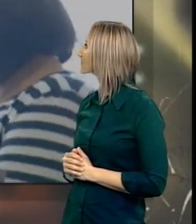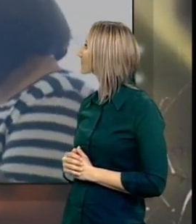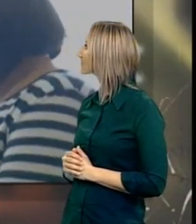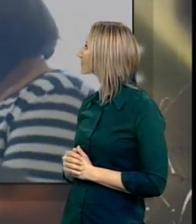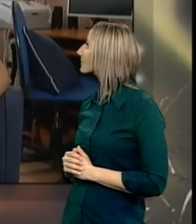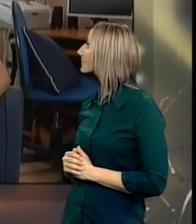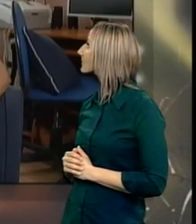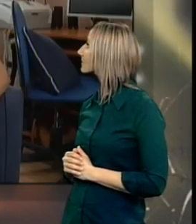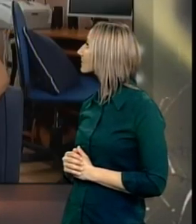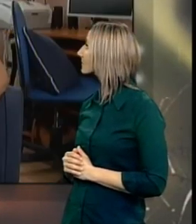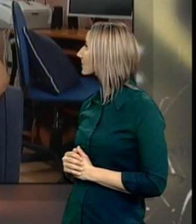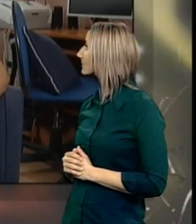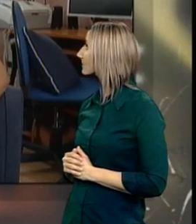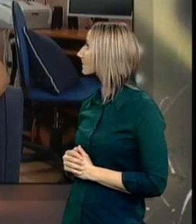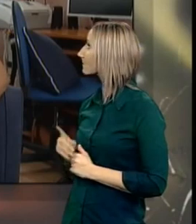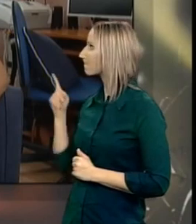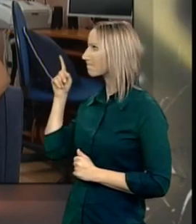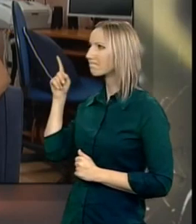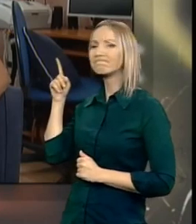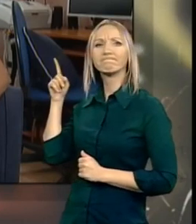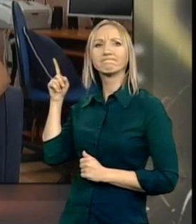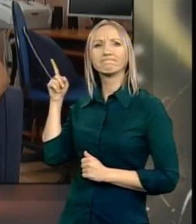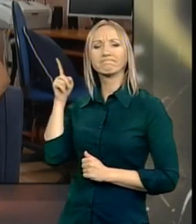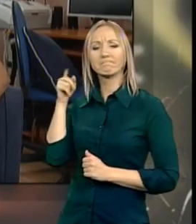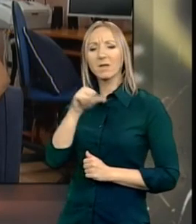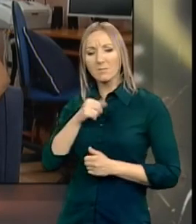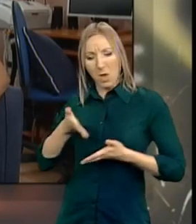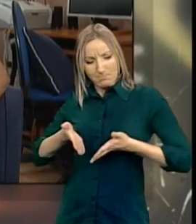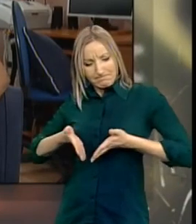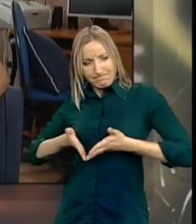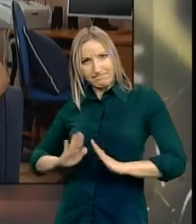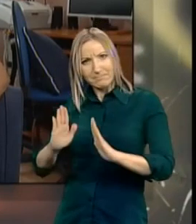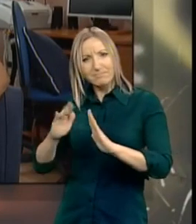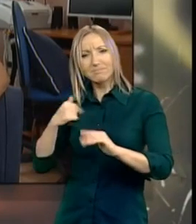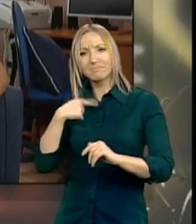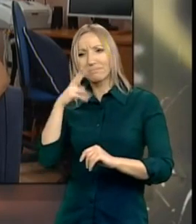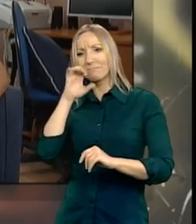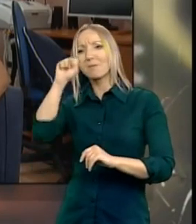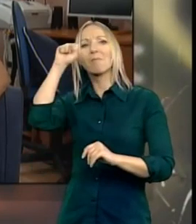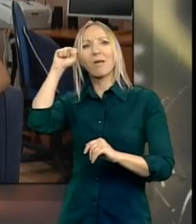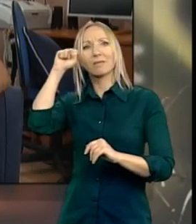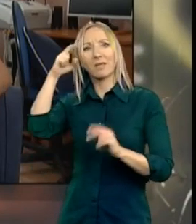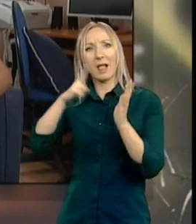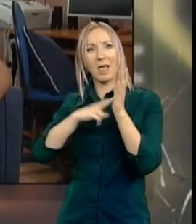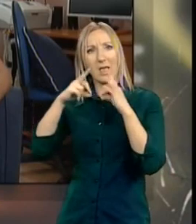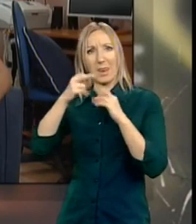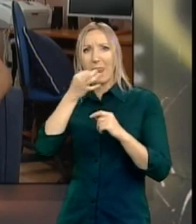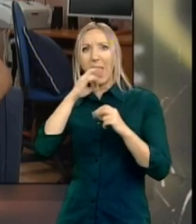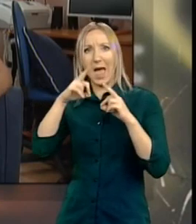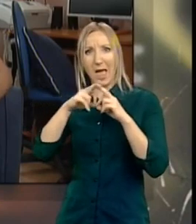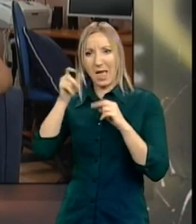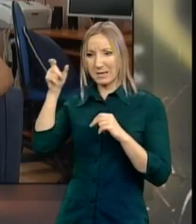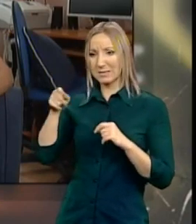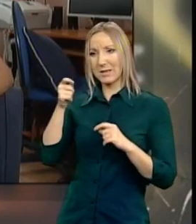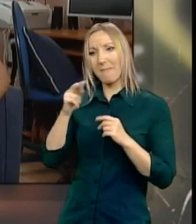Možemo da ponesemo, pa ćemo da opirimo. Po samom rođenju sam primijetila da u stvari nije Naca, da je malo